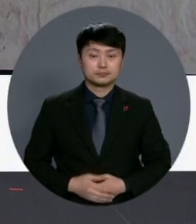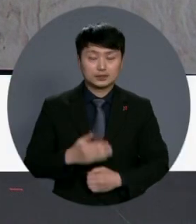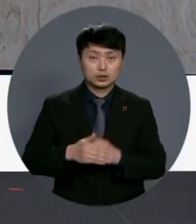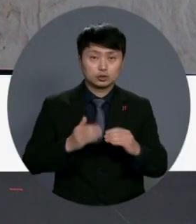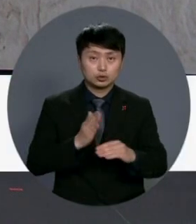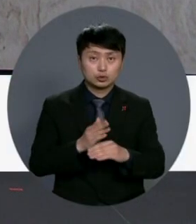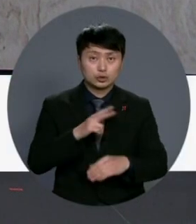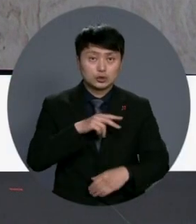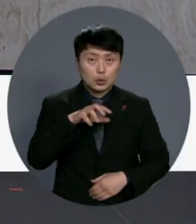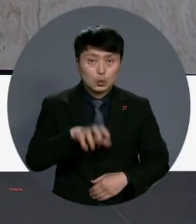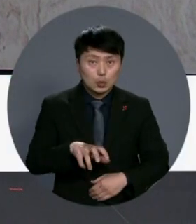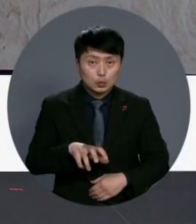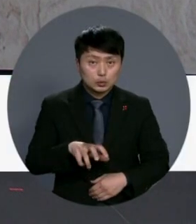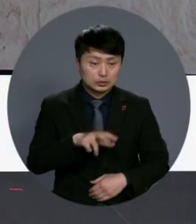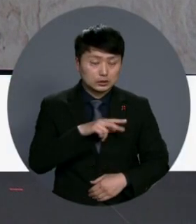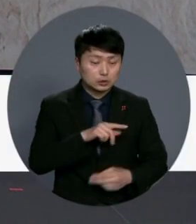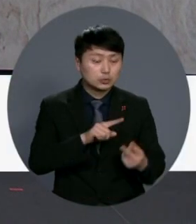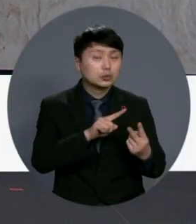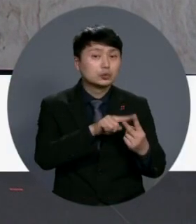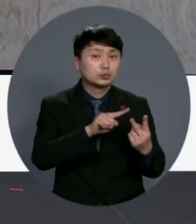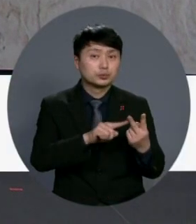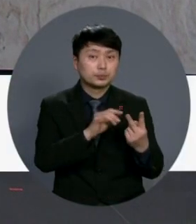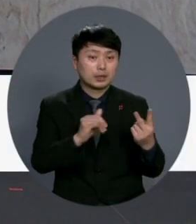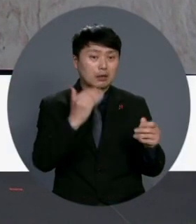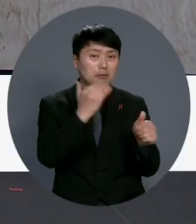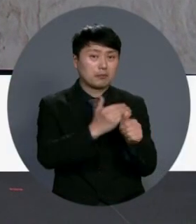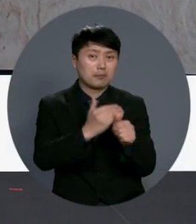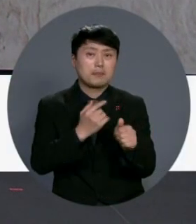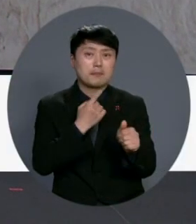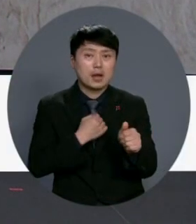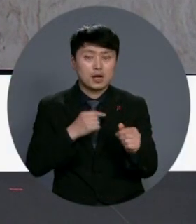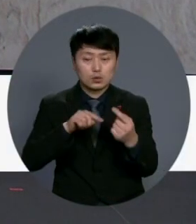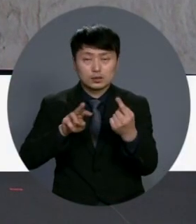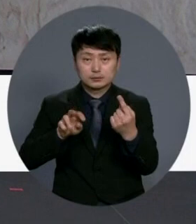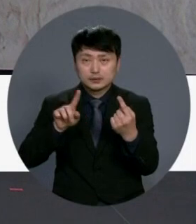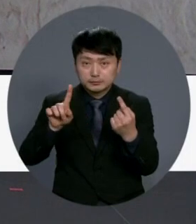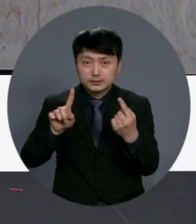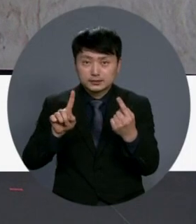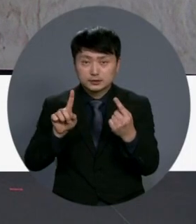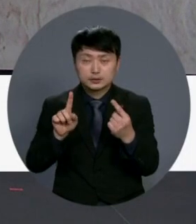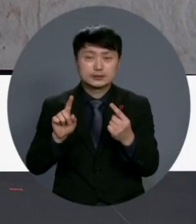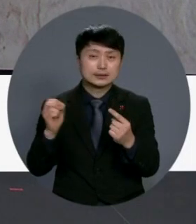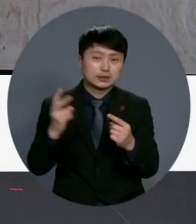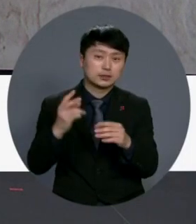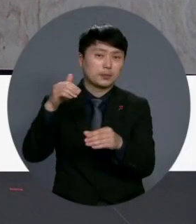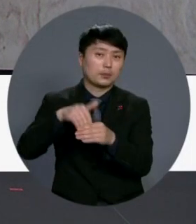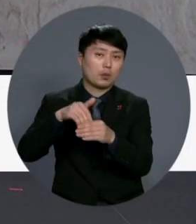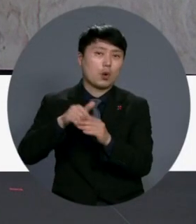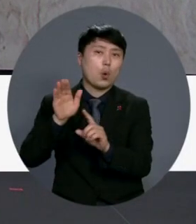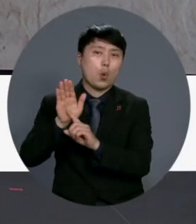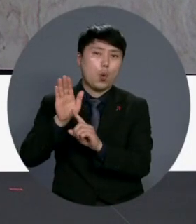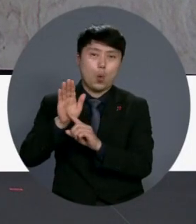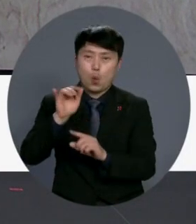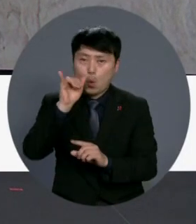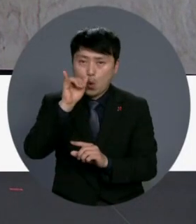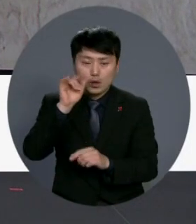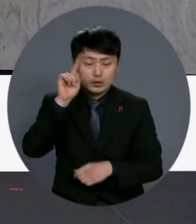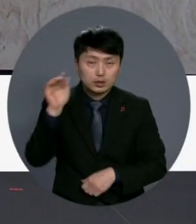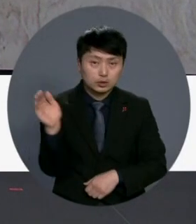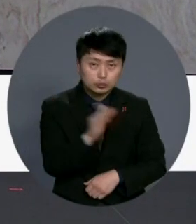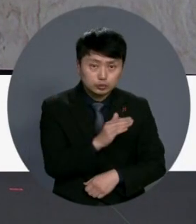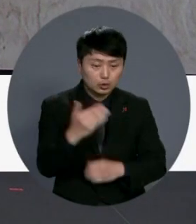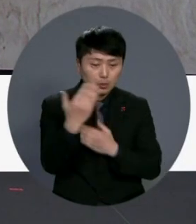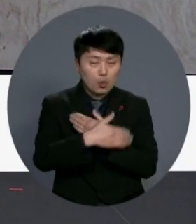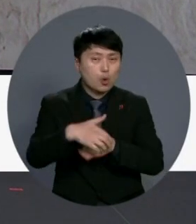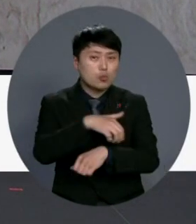대구 중구 의회 의원 두 명이 의원직을 잃으면서 오는 31일 보궐선거를 치르기로 공고됐습니다. 당장 내일부터는